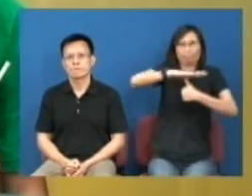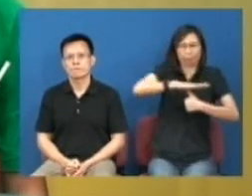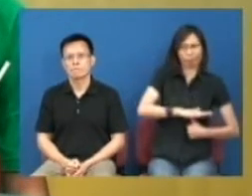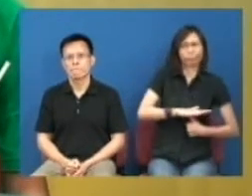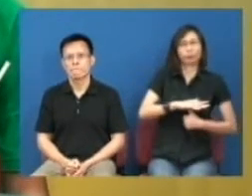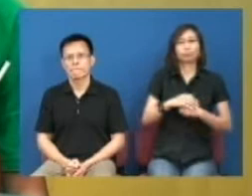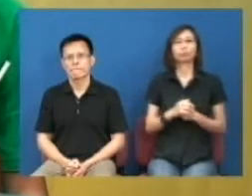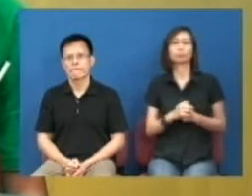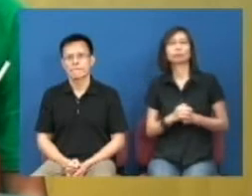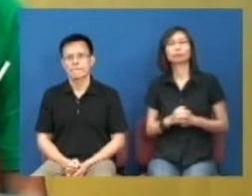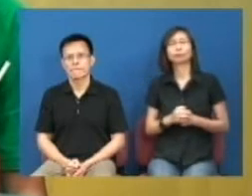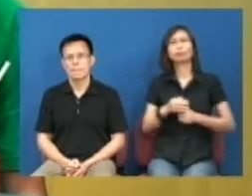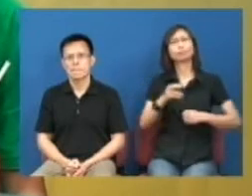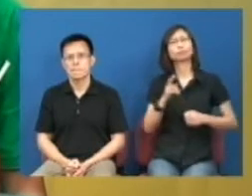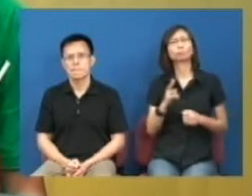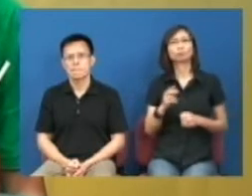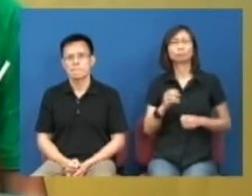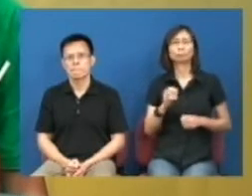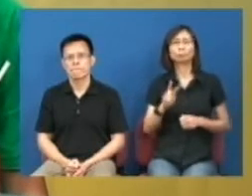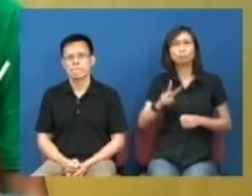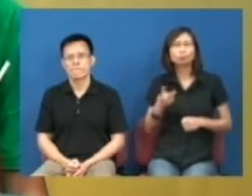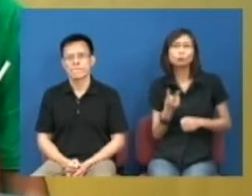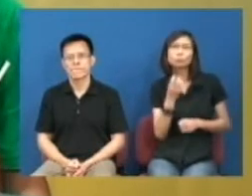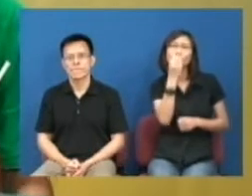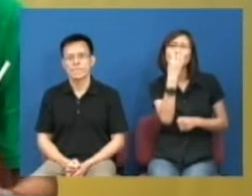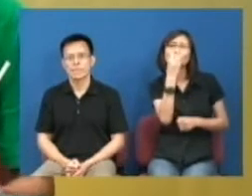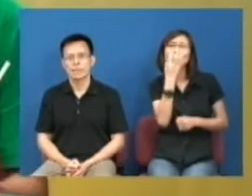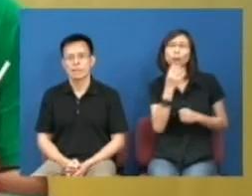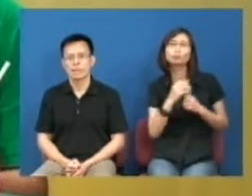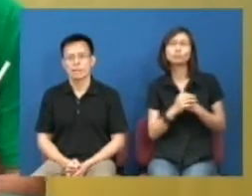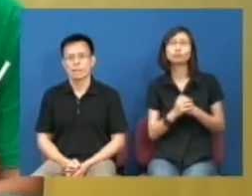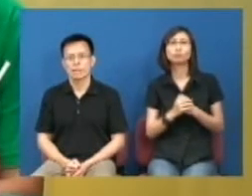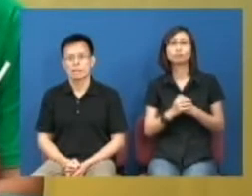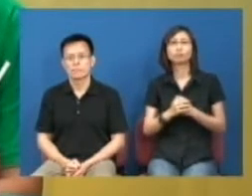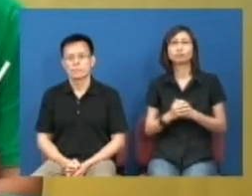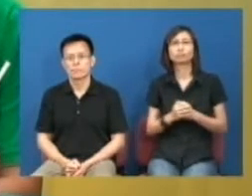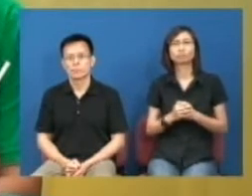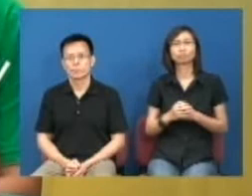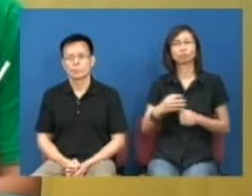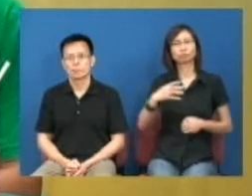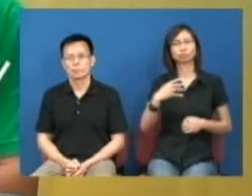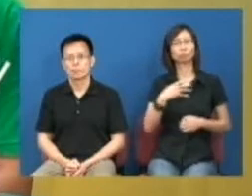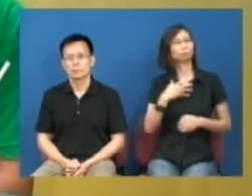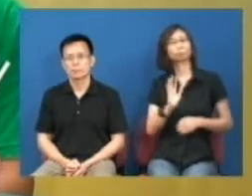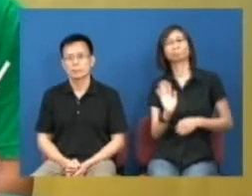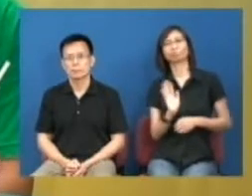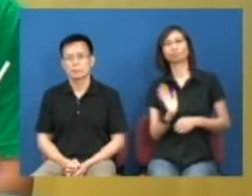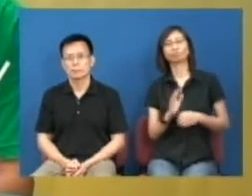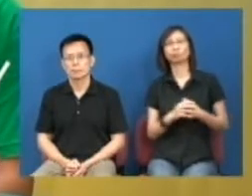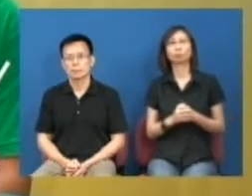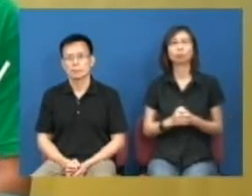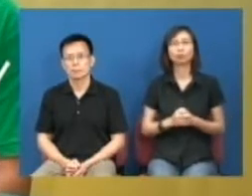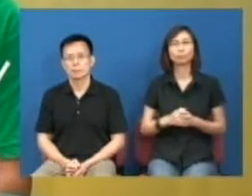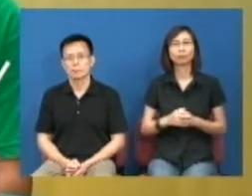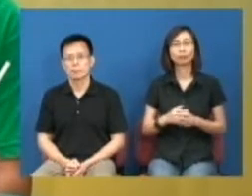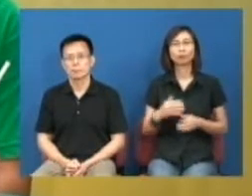啦，而令到即係成個香港咧變到好即係 個氣氛很差，又或者令到嚇走一